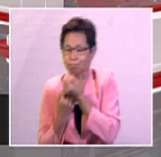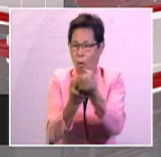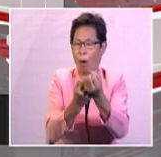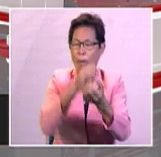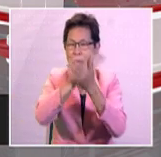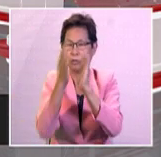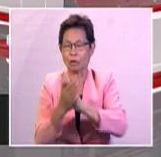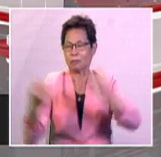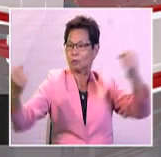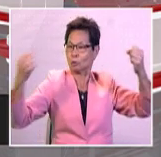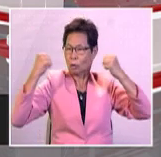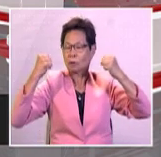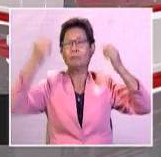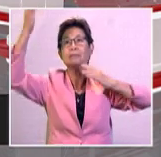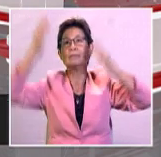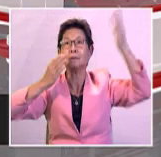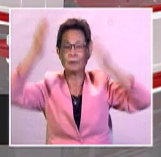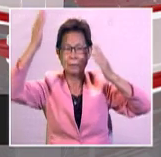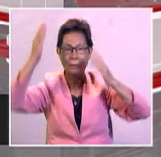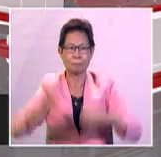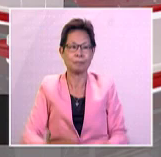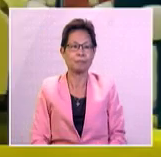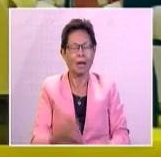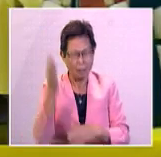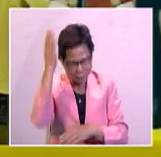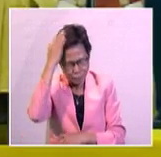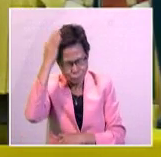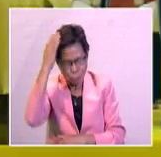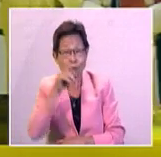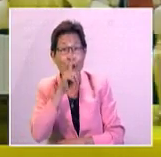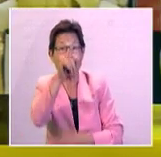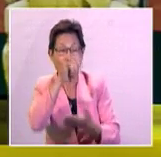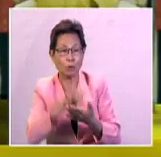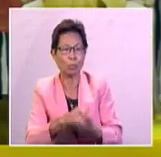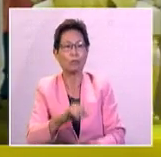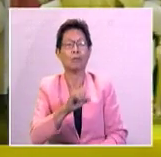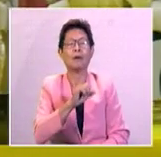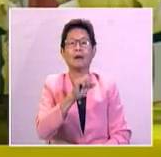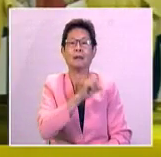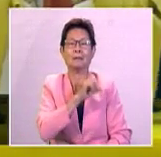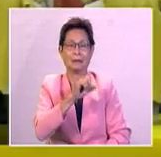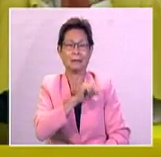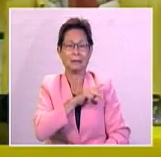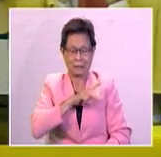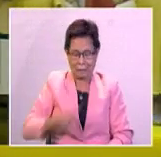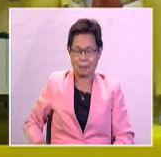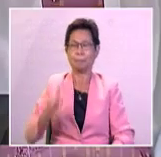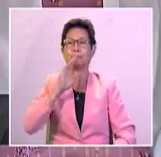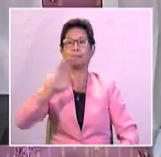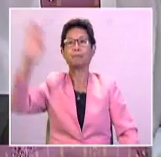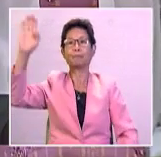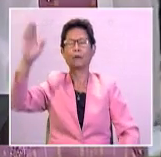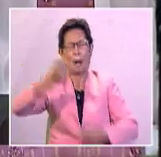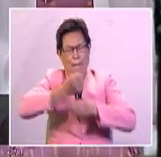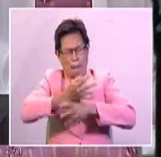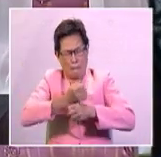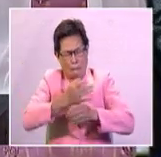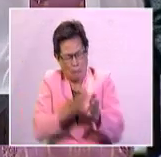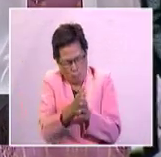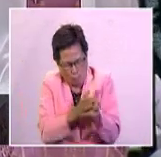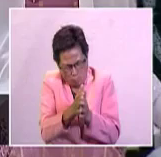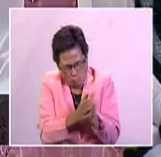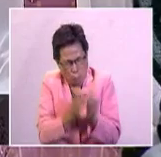menjadi sumber kekuatan negara. Menyedari hakikat itu, Seri Paduka Baginda berikrar akan berusaha dengan